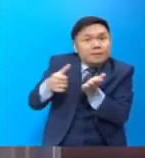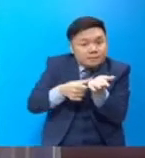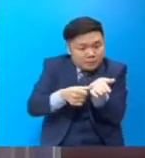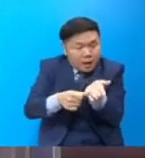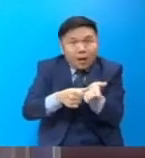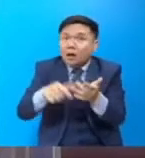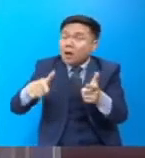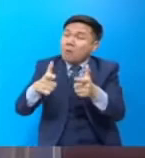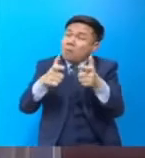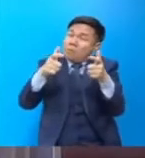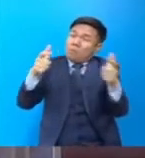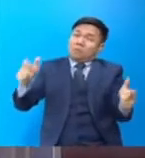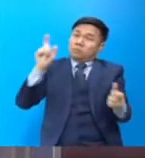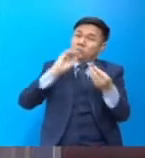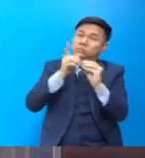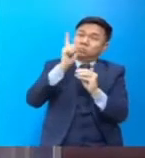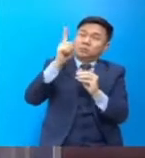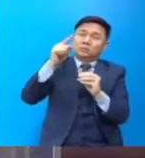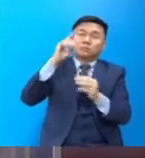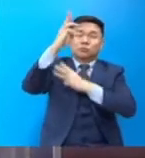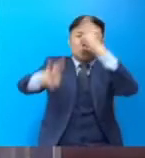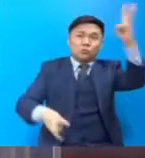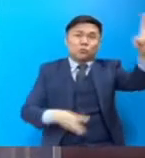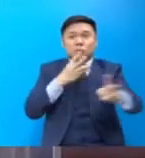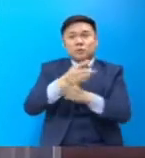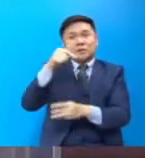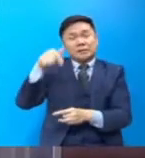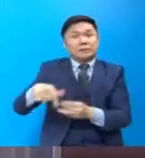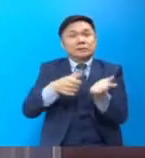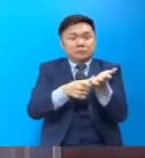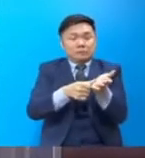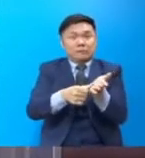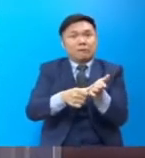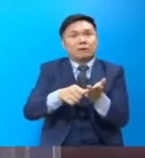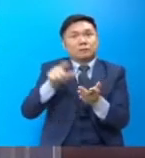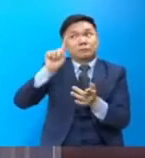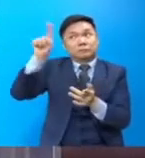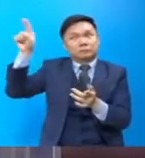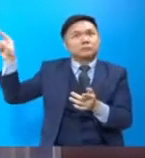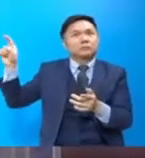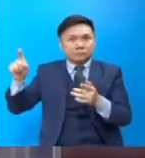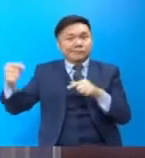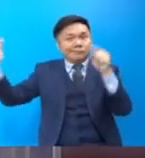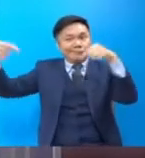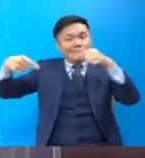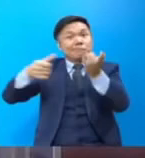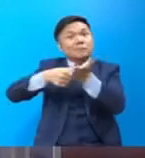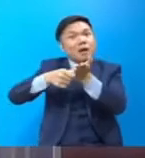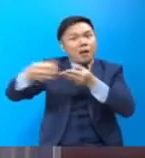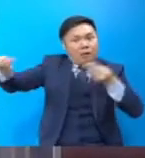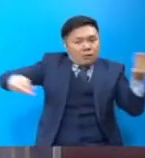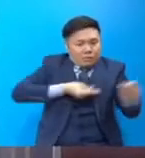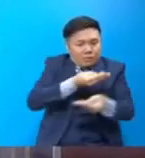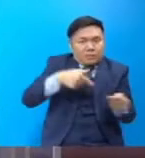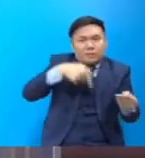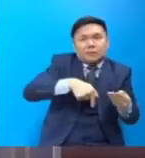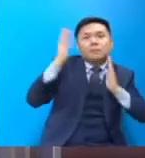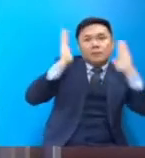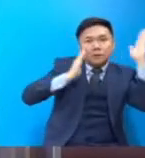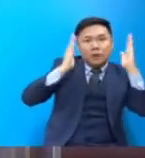yang terbesar menjadi tempat transit oleh warga negara warga negara asing cuma saya